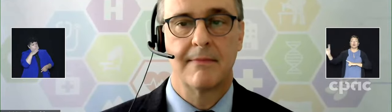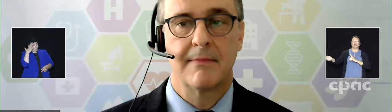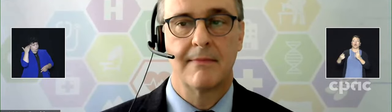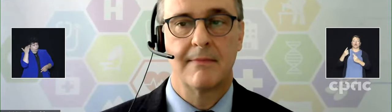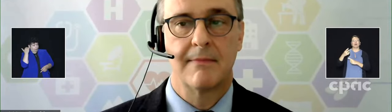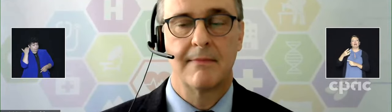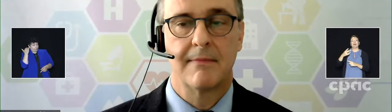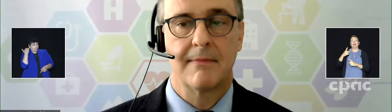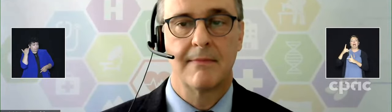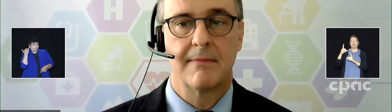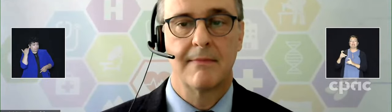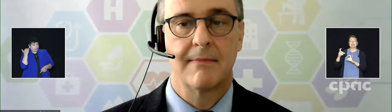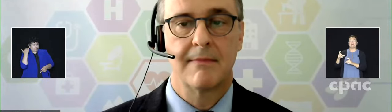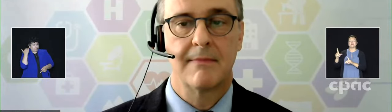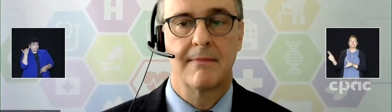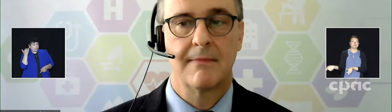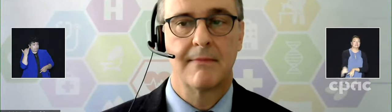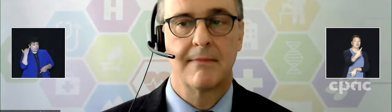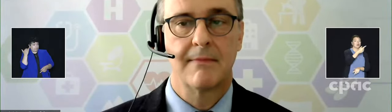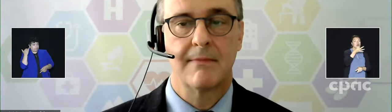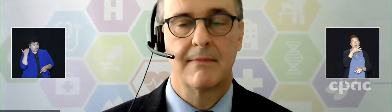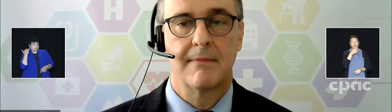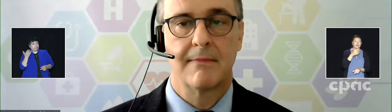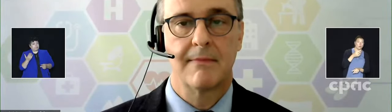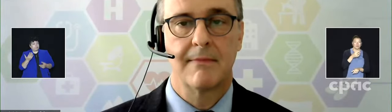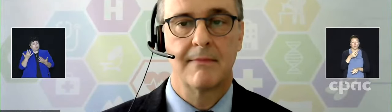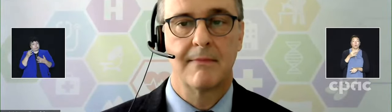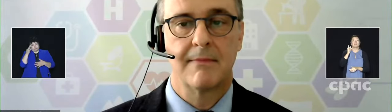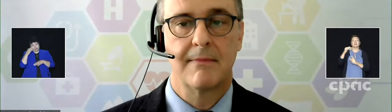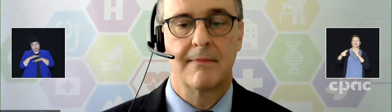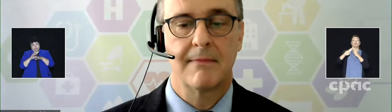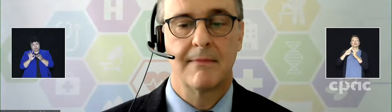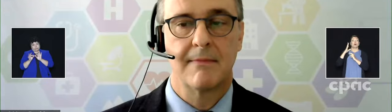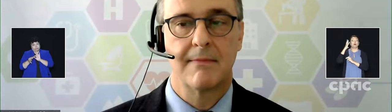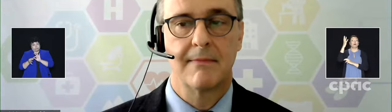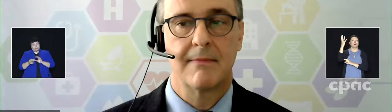résultat dix jours plus tard? Pourquoi c'est encore pertinent, Dr. New?